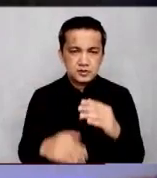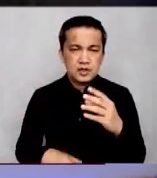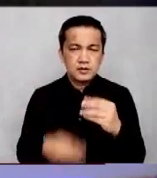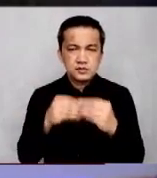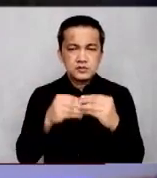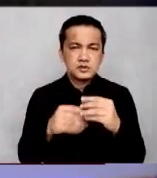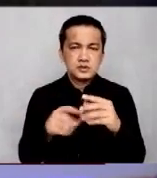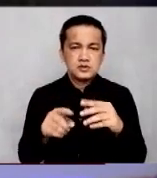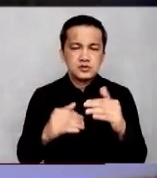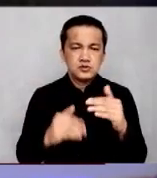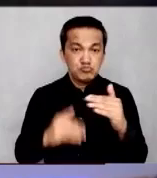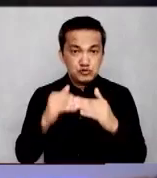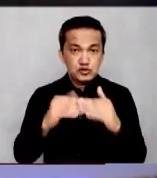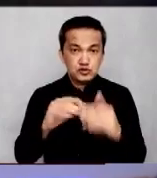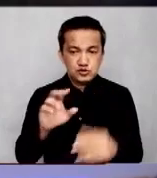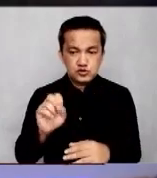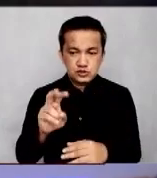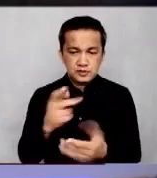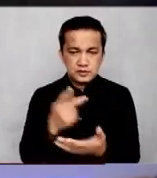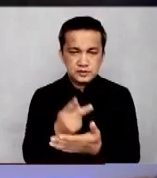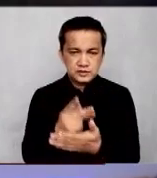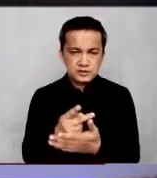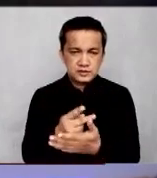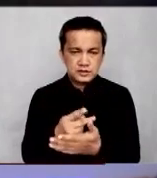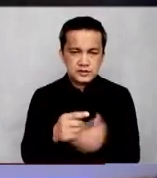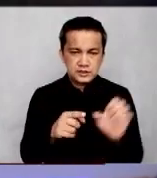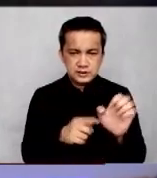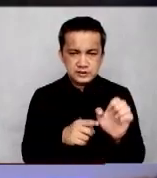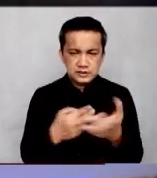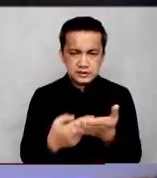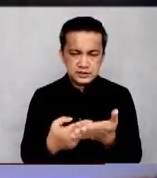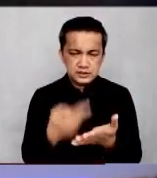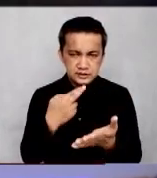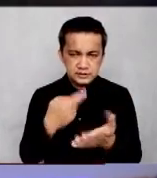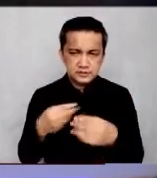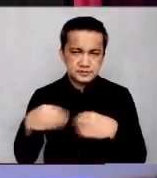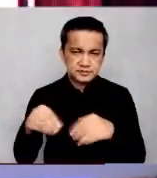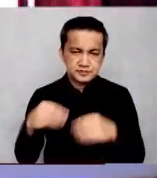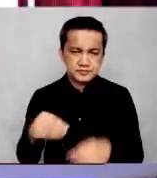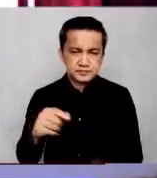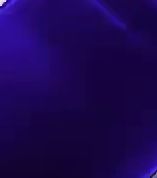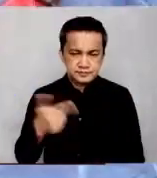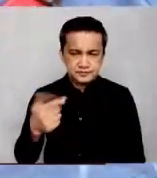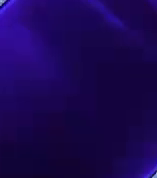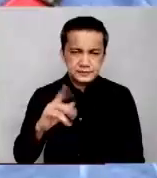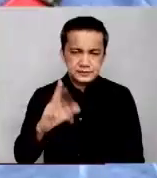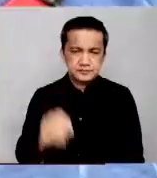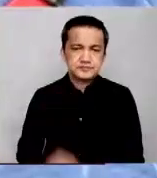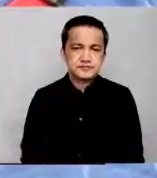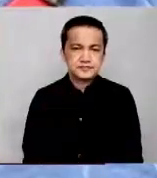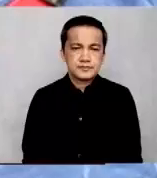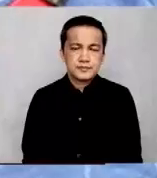pesos ang extra rice sa ilang karinderya. Nasa frontline na balitang yan si Gio Robles.